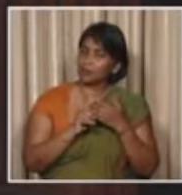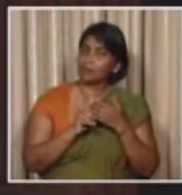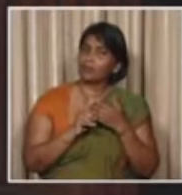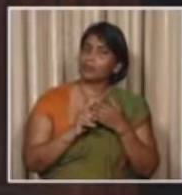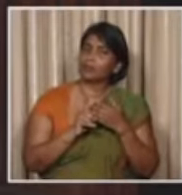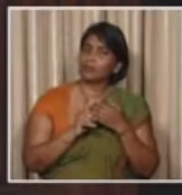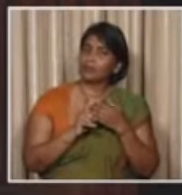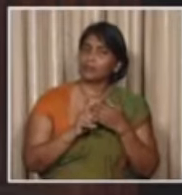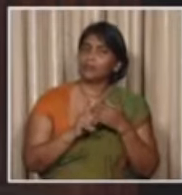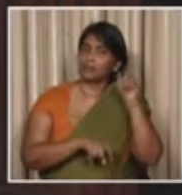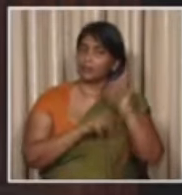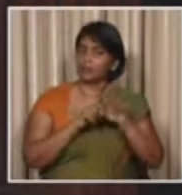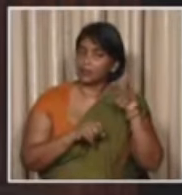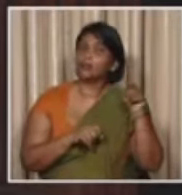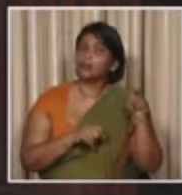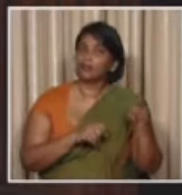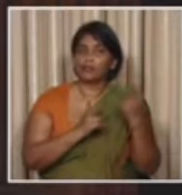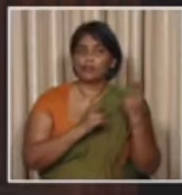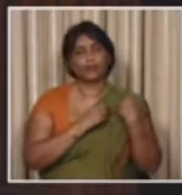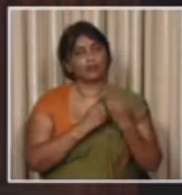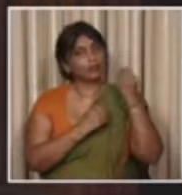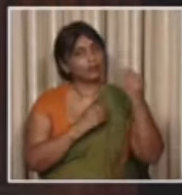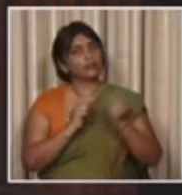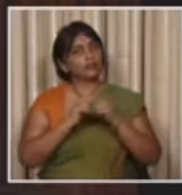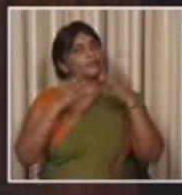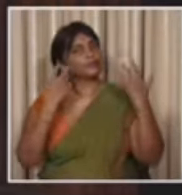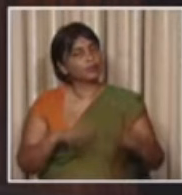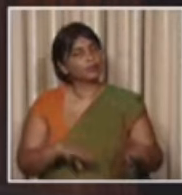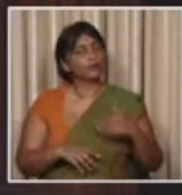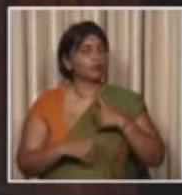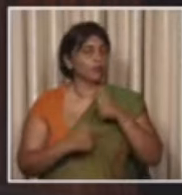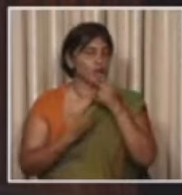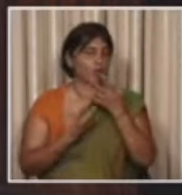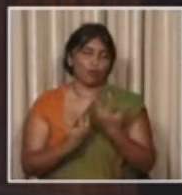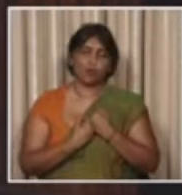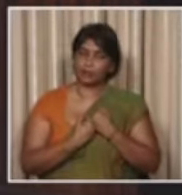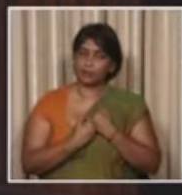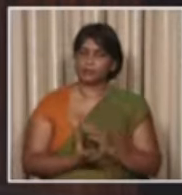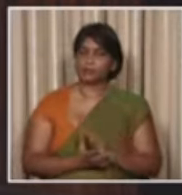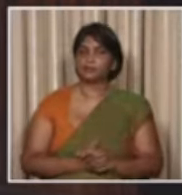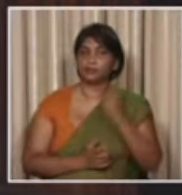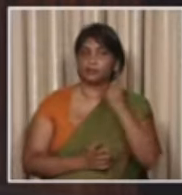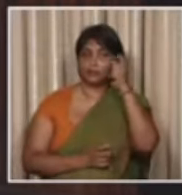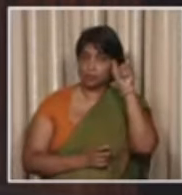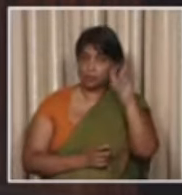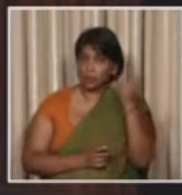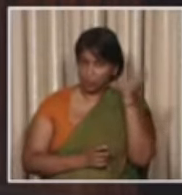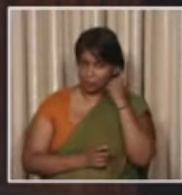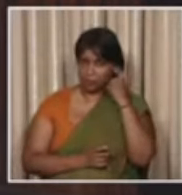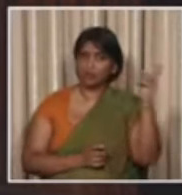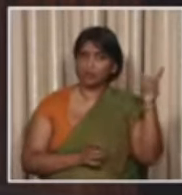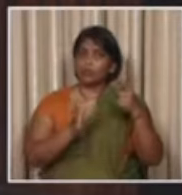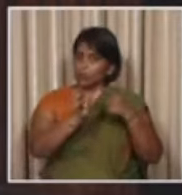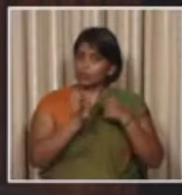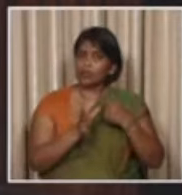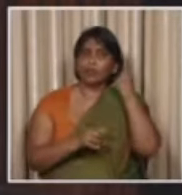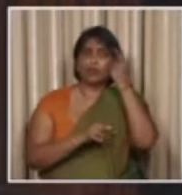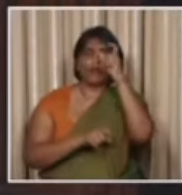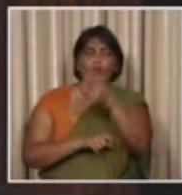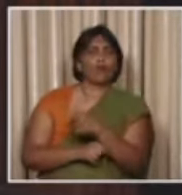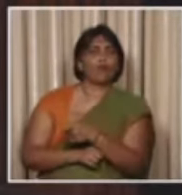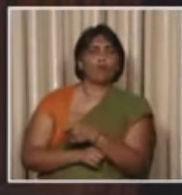අදාළ නිලධාරීන් ඉන්නවා. ඔවුන්ට මේක බාර දීලා මේ වැඩේ අවසන් කරන්න. ඒක තමයි අපිට අවශ්‍ය. මහමලකරු දන්නවනම් ඔවුන්ගේ උත්තරේ ගන්න. කවුද